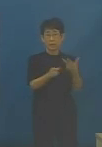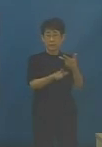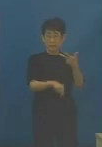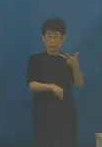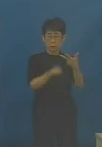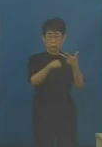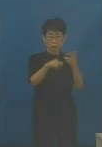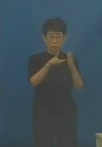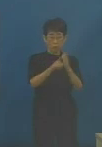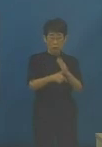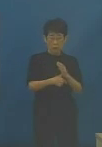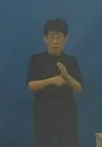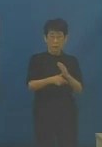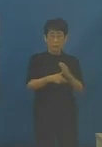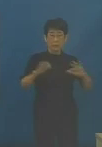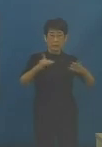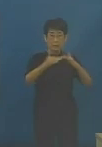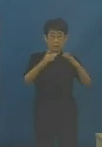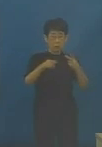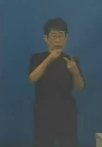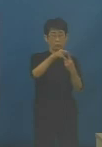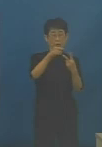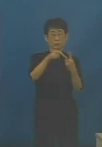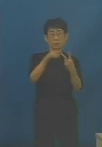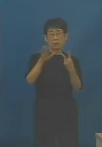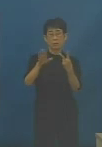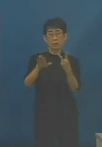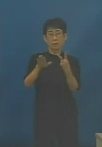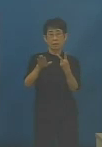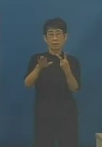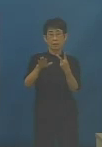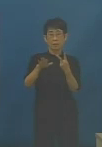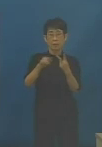大きな議論が2つありましたが、1つは、